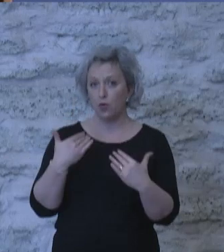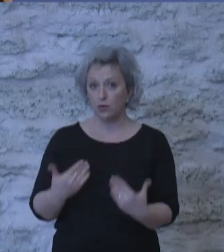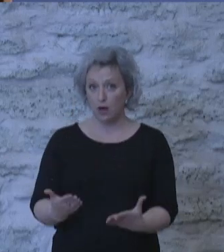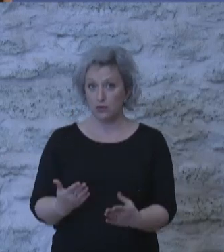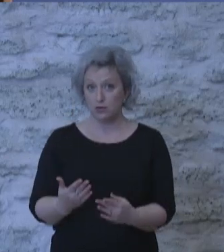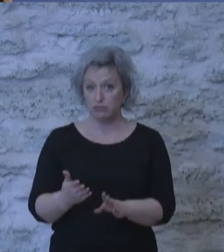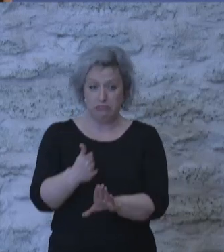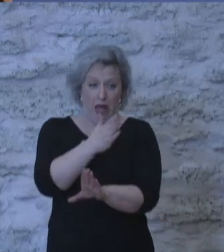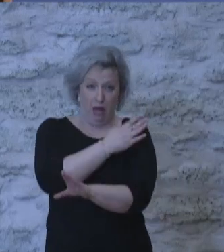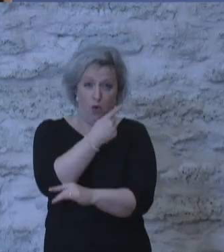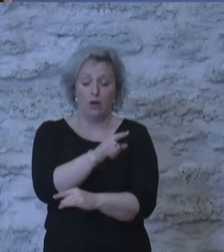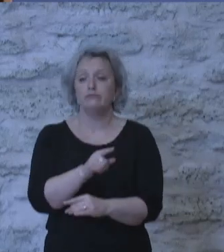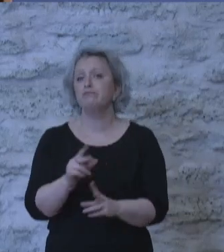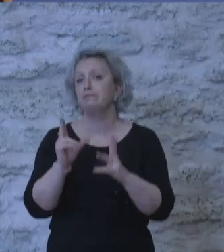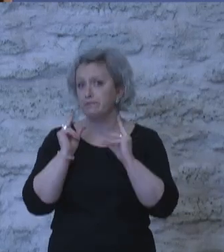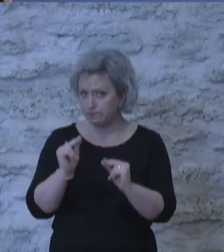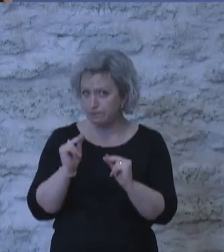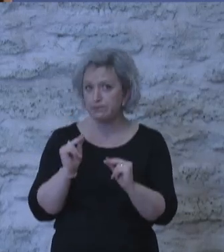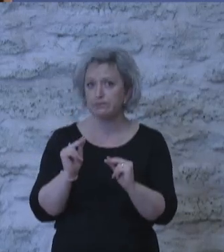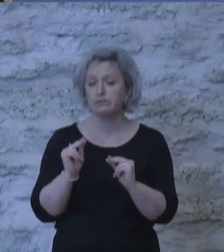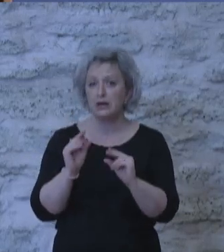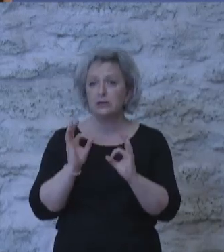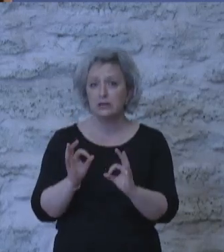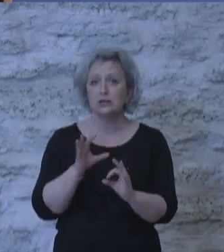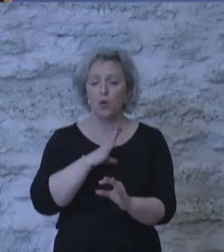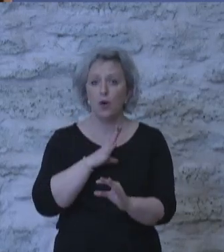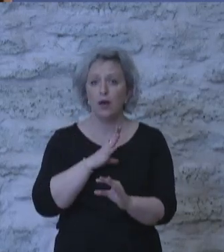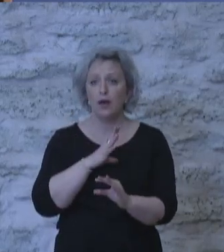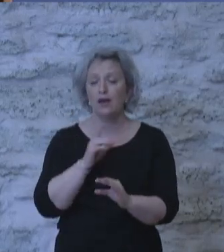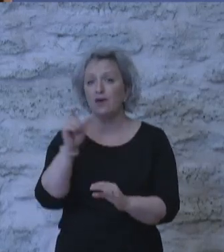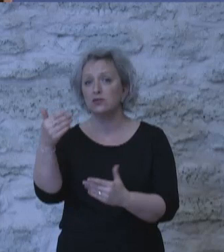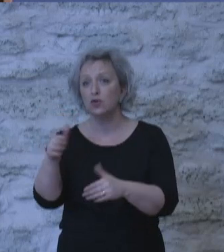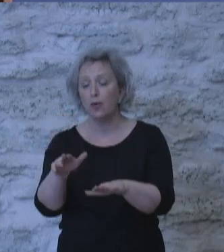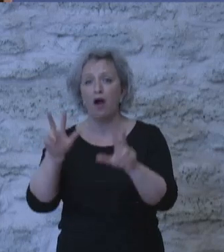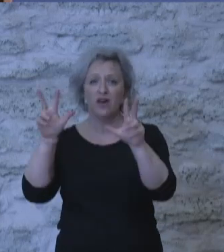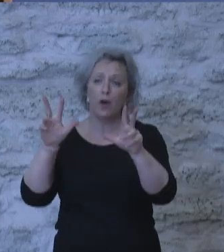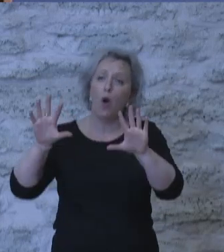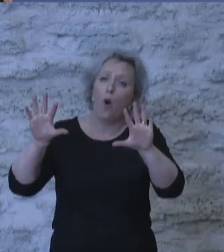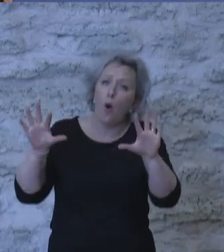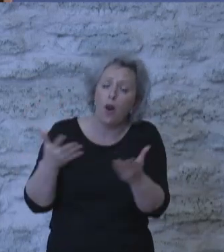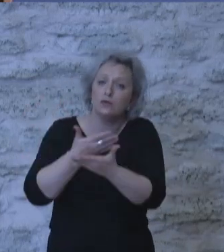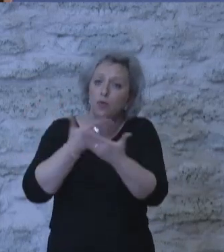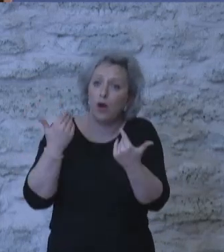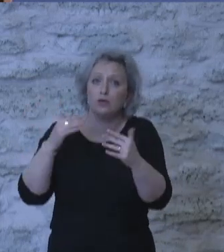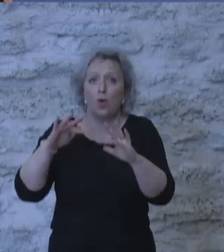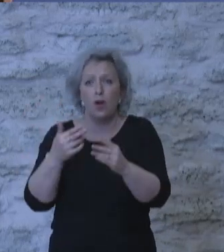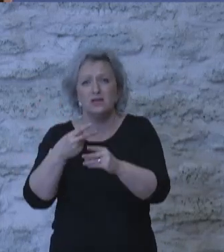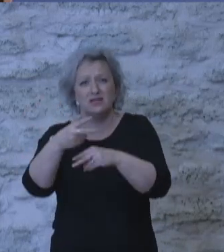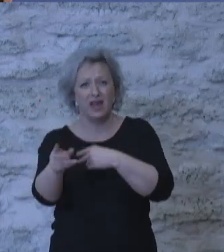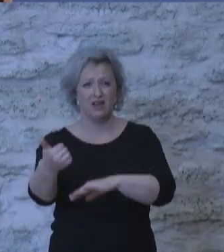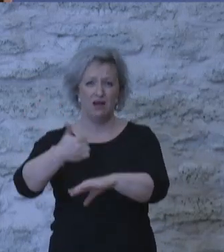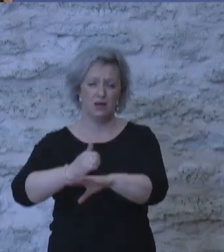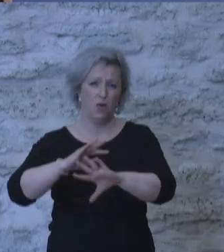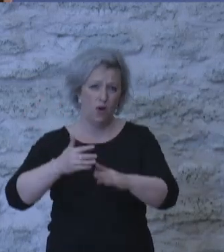Nüüd, jah, vastab tõel, et mida ma ütsin ka hära Pefkuril, et oleks seda võrgpalli olnud, oleks midagi muud olnud. Ja tõesti